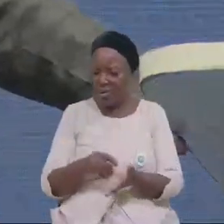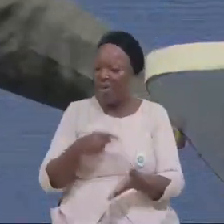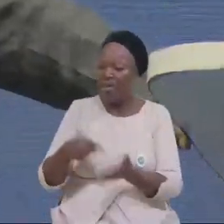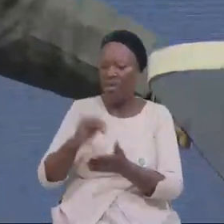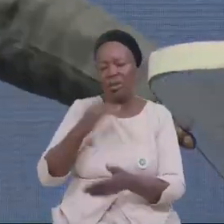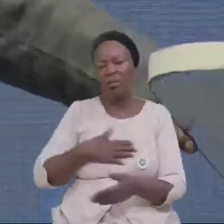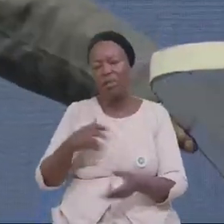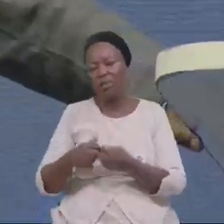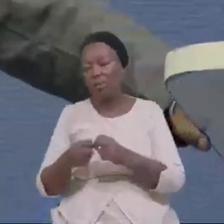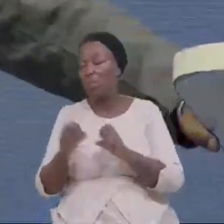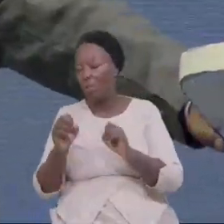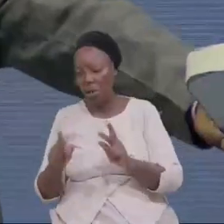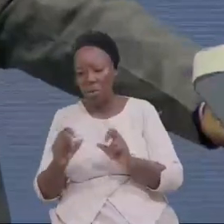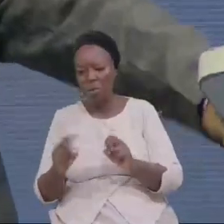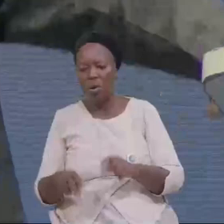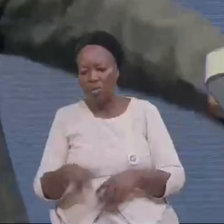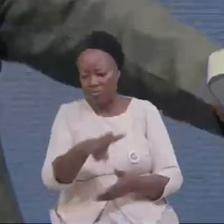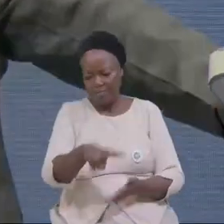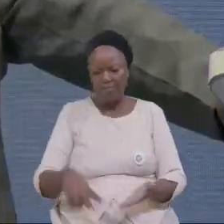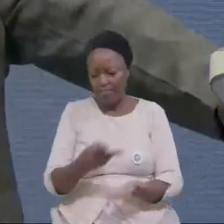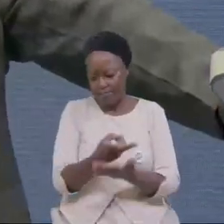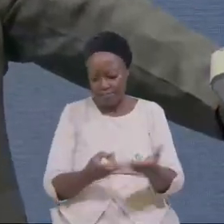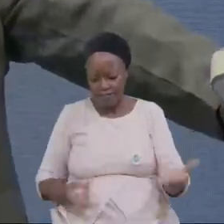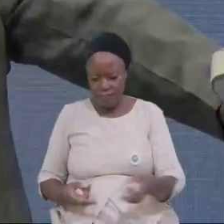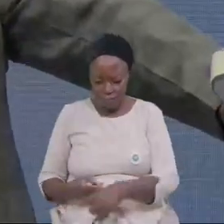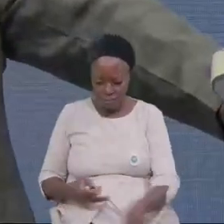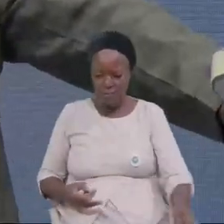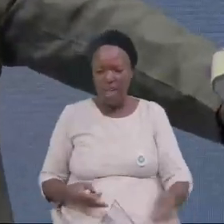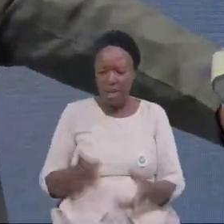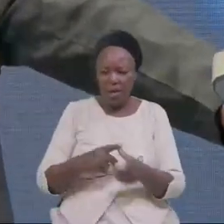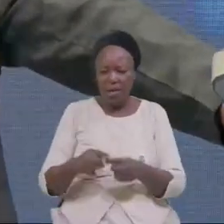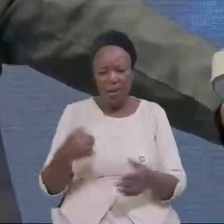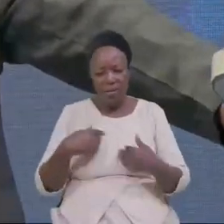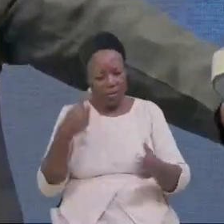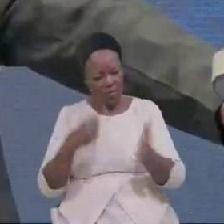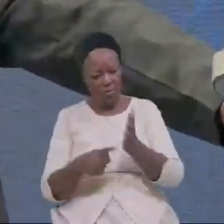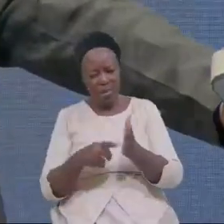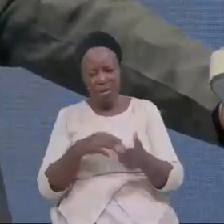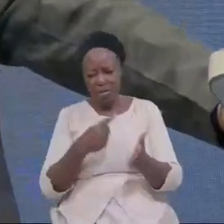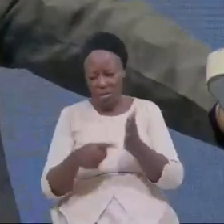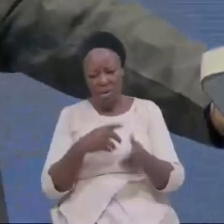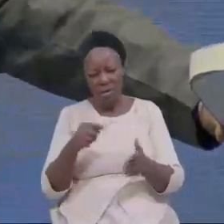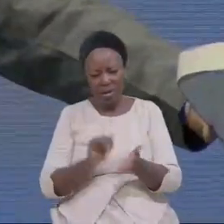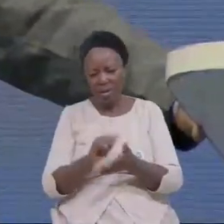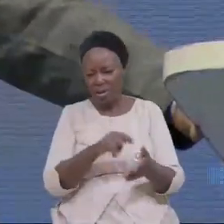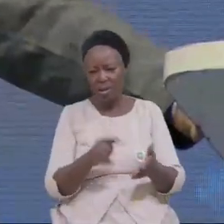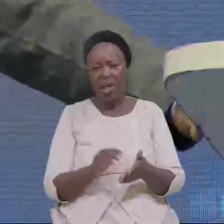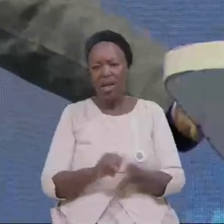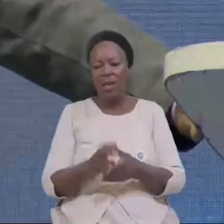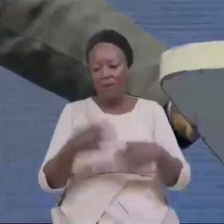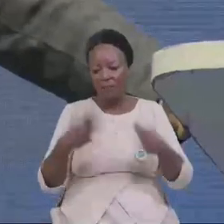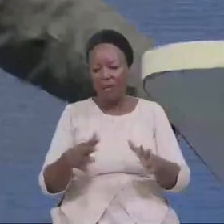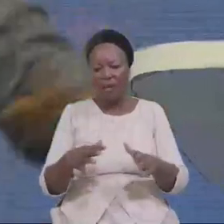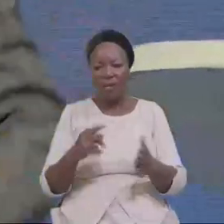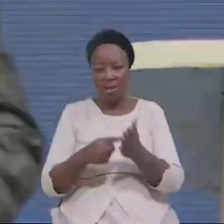problème. D'accord, bon, couche-toi là-bas. On va t'examiner et vérifier ceci ou cela. Et on finit de construire. On dit: assieds-toi